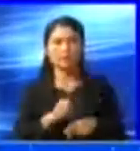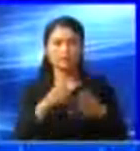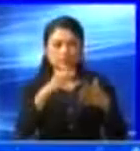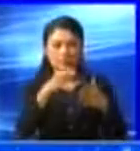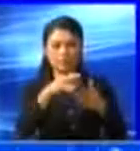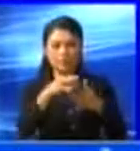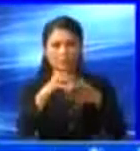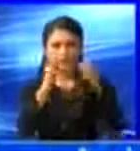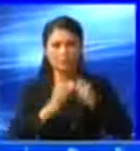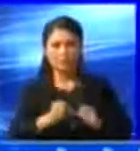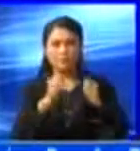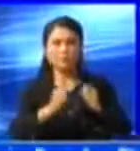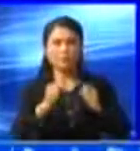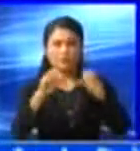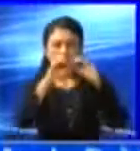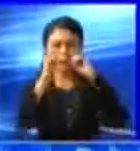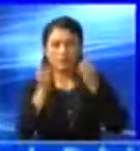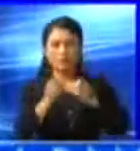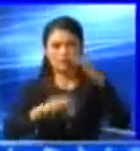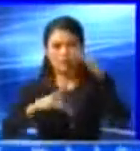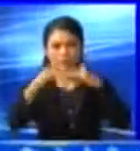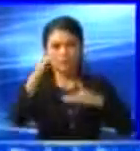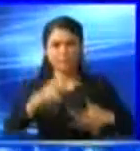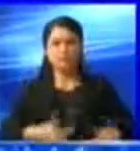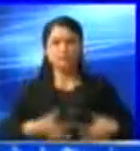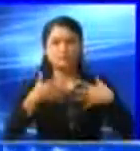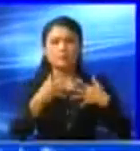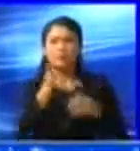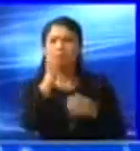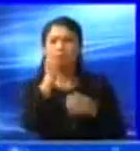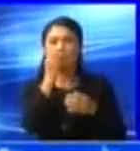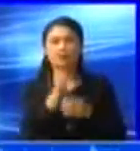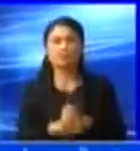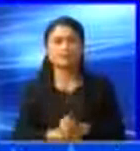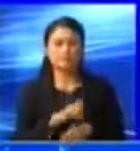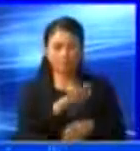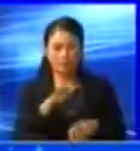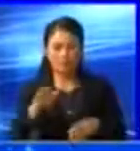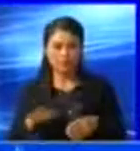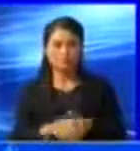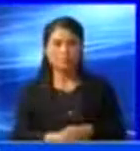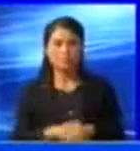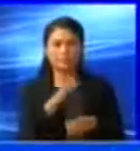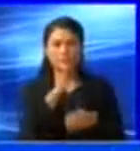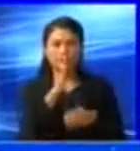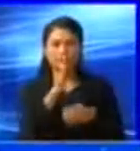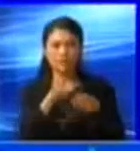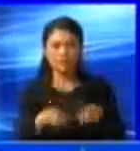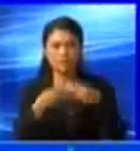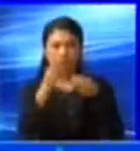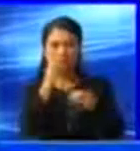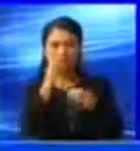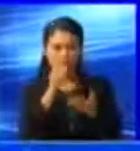សេសការខិតខំរបស់អង្គការក្នុងការលើកកម្ពស់សុខភាពនិងអាហារូបត្ថម្ភដល់មាតានិងកុមារកម្មវិធីការផ្តល់អាហារនៅ